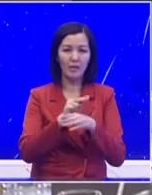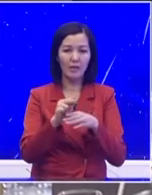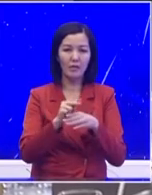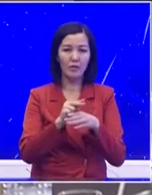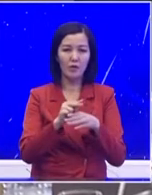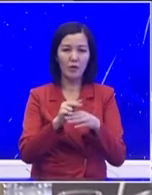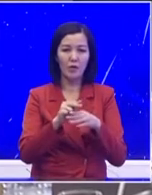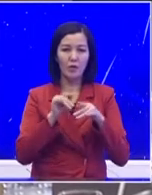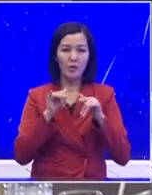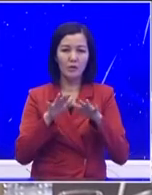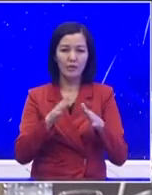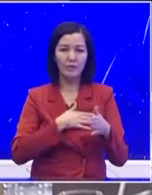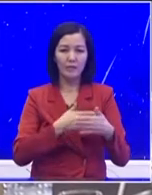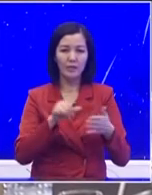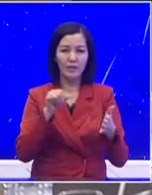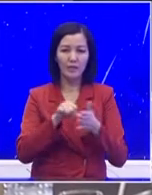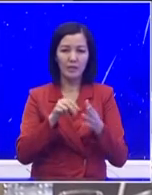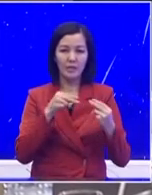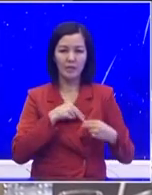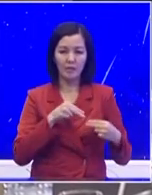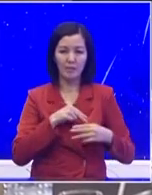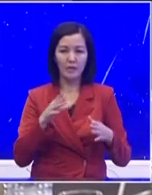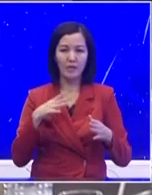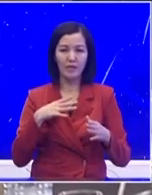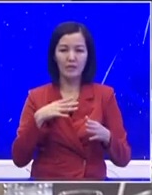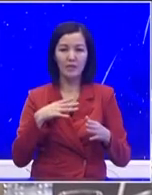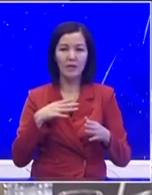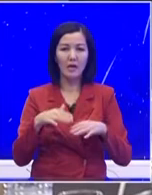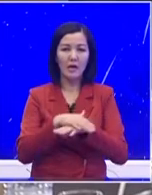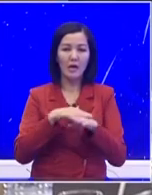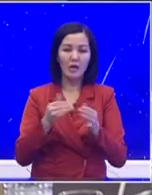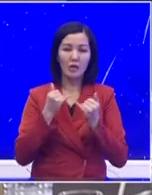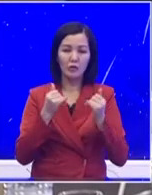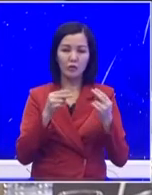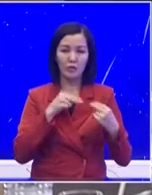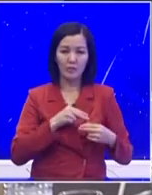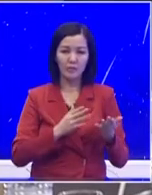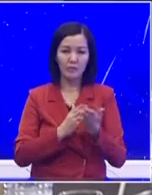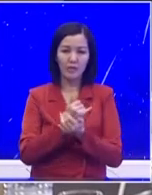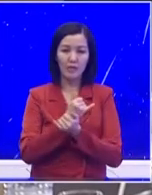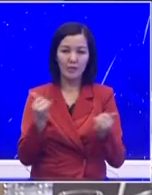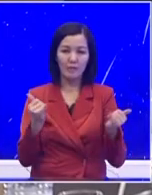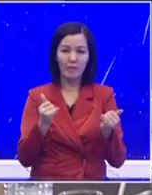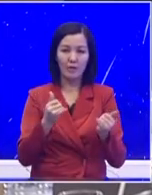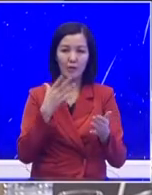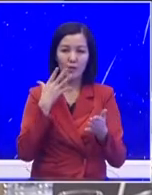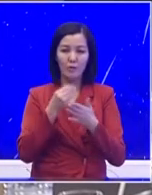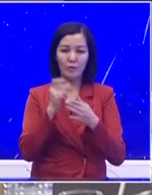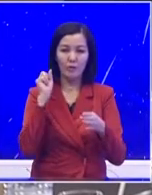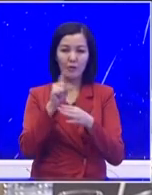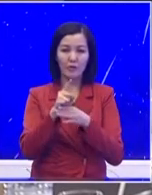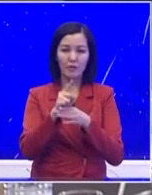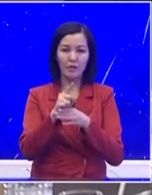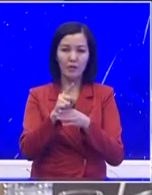атсалысып, табандылықпен еңбек еттіңіз, ел игілігі үшін қызмет етіп, өзіңізге жүктелген міндеттерді